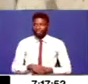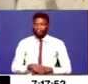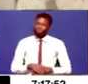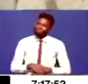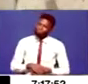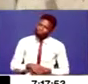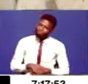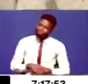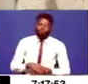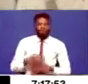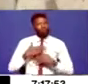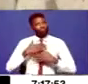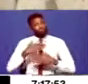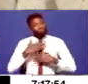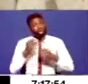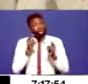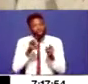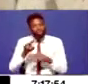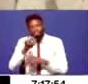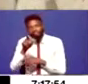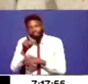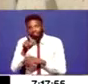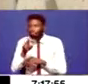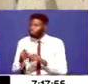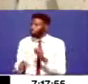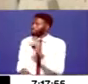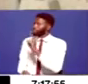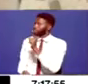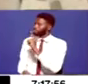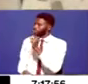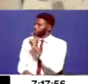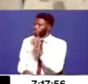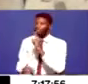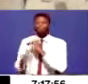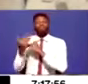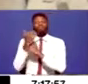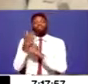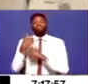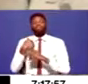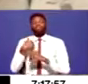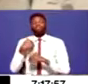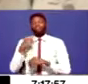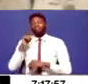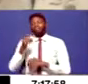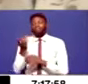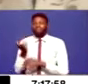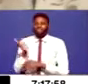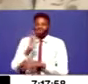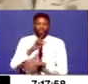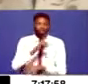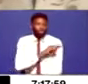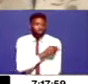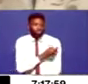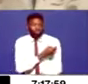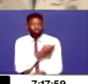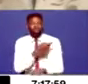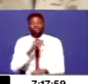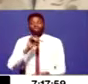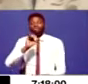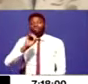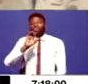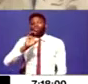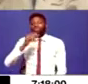anieleza hapana, inaweza kuwa ni limoni, mkimbize yeye wapi hospitali Gocholia. Tukamkimbiza, kufika Gocholia akatuambia tupeleke